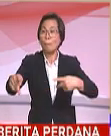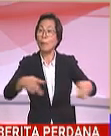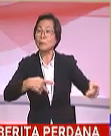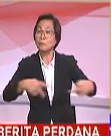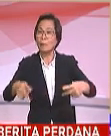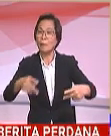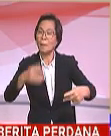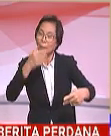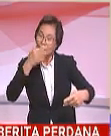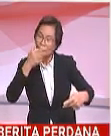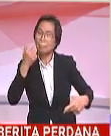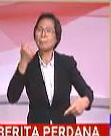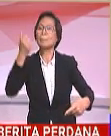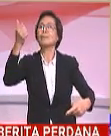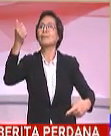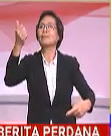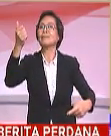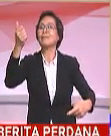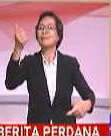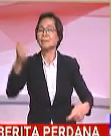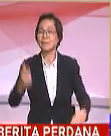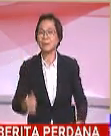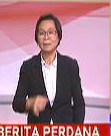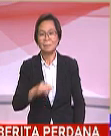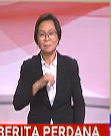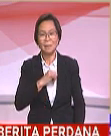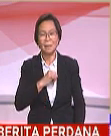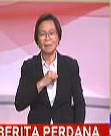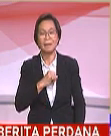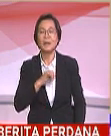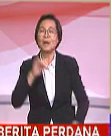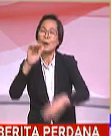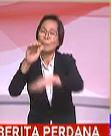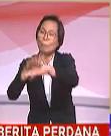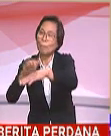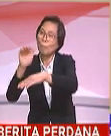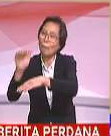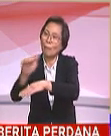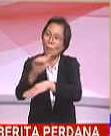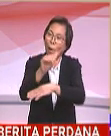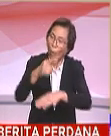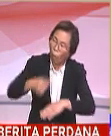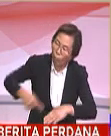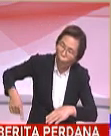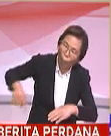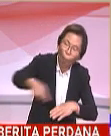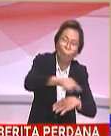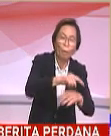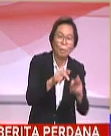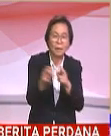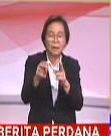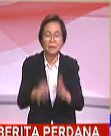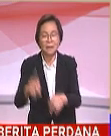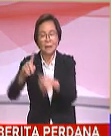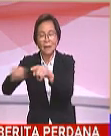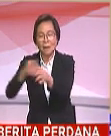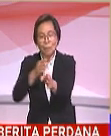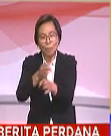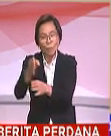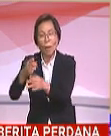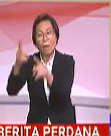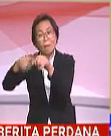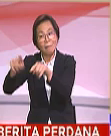dengan lebih berkesan. Saya juga menyeru kepada semua pemain industri dari pelbagai sektor